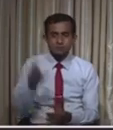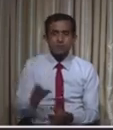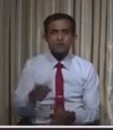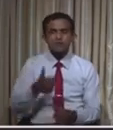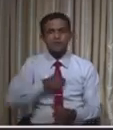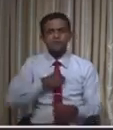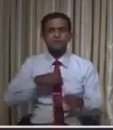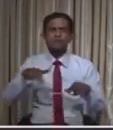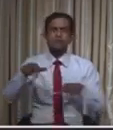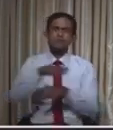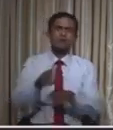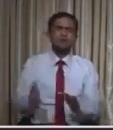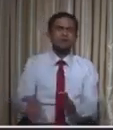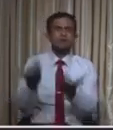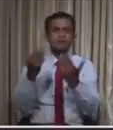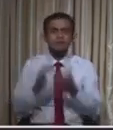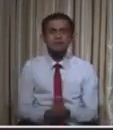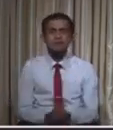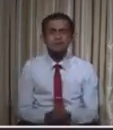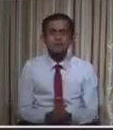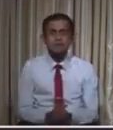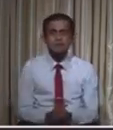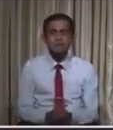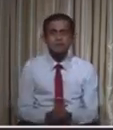ඉන්න දෙන එක විශේෂයෙන්